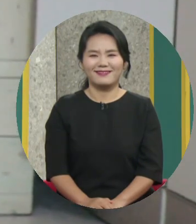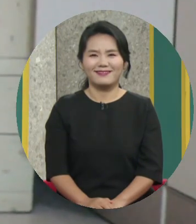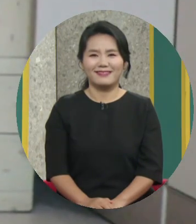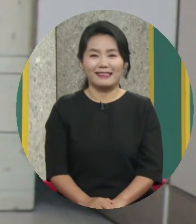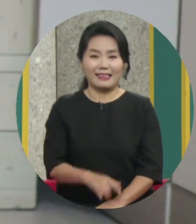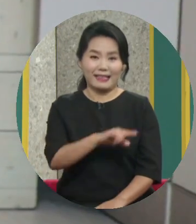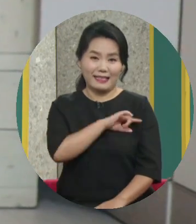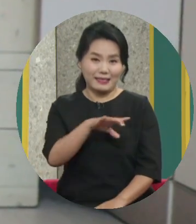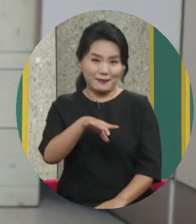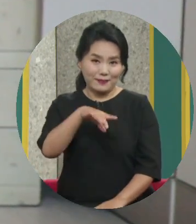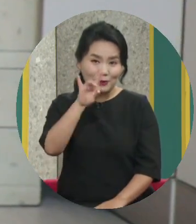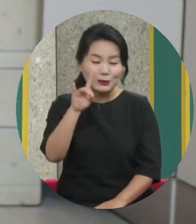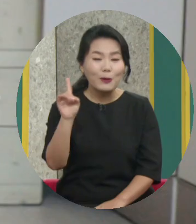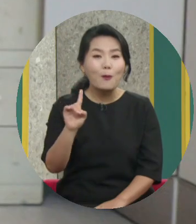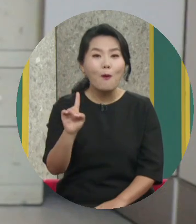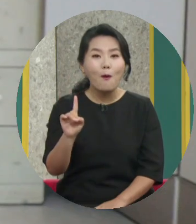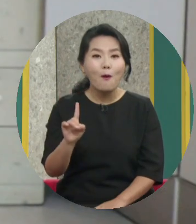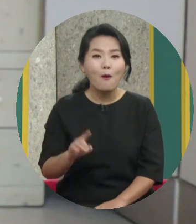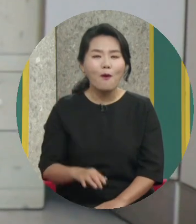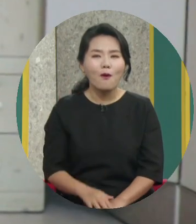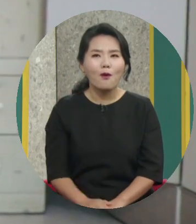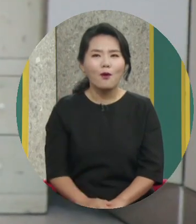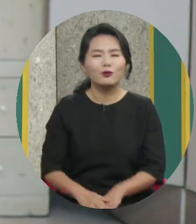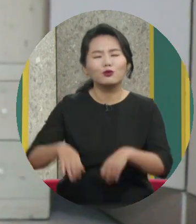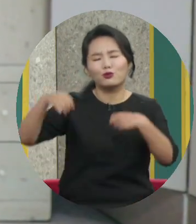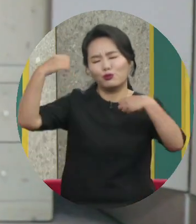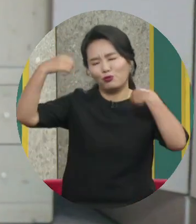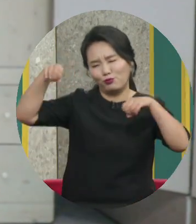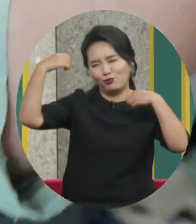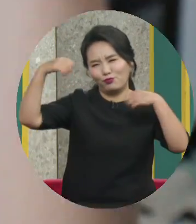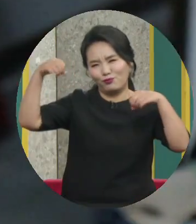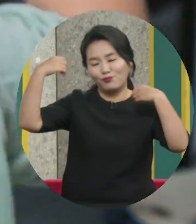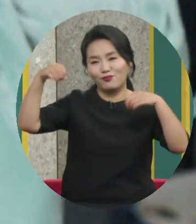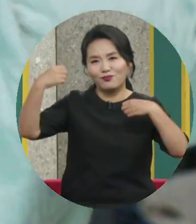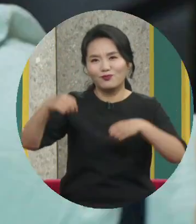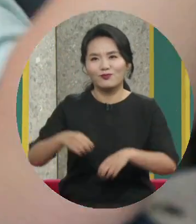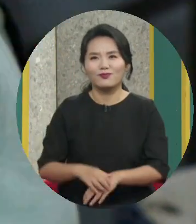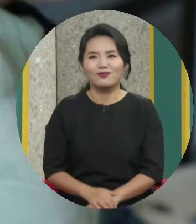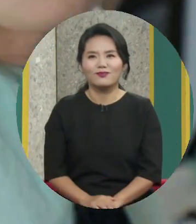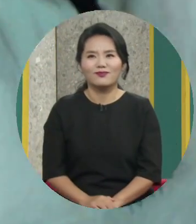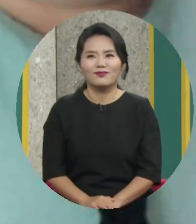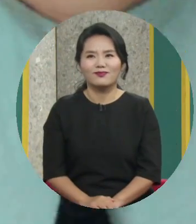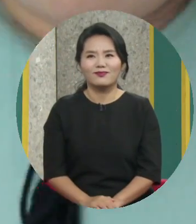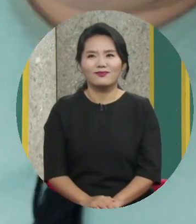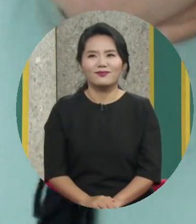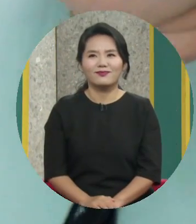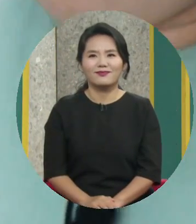제일 먼저 효정이의 아침을 깨우는 건 바로 춤입니다.